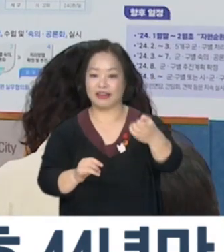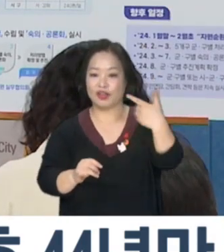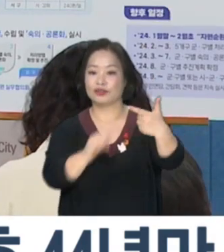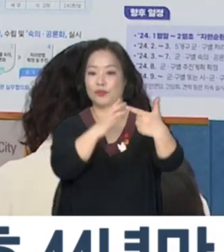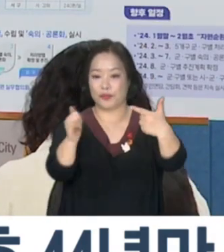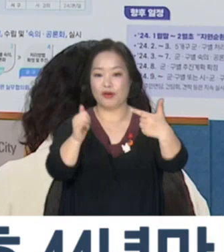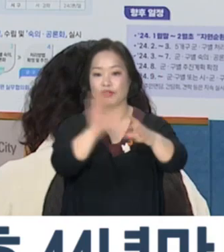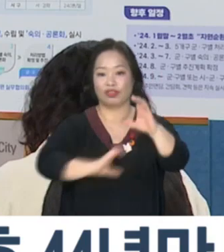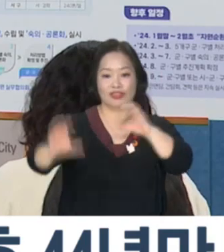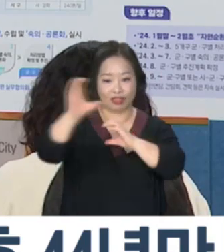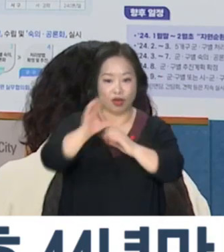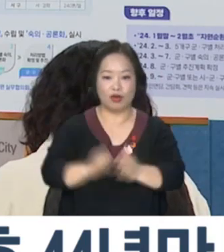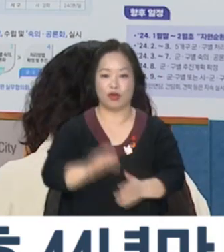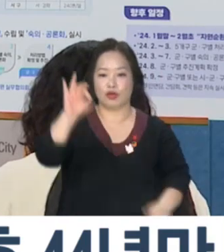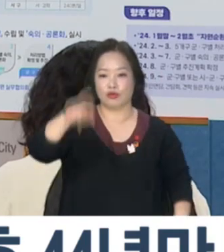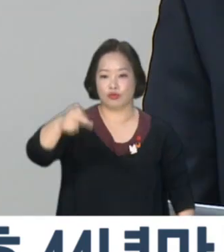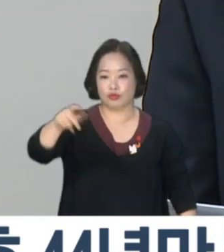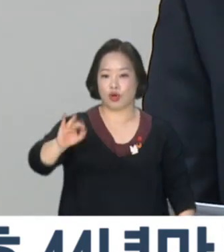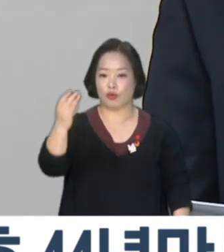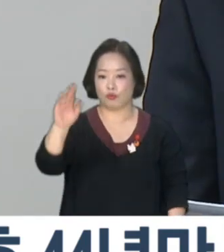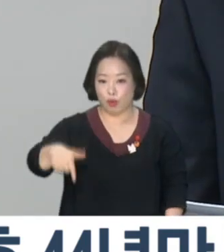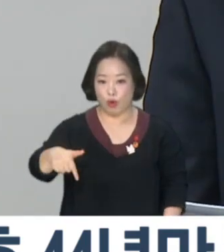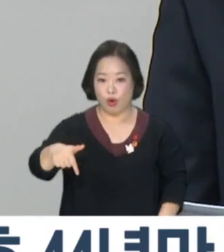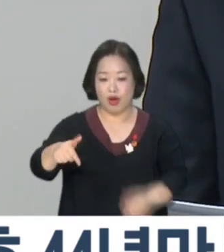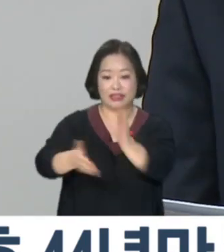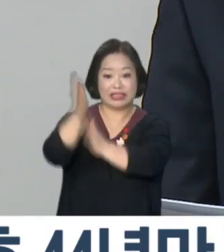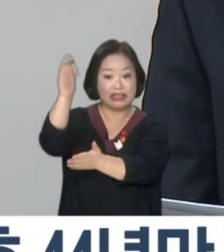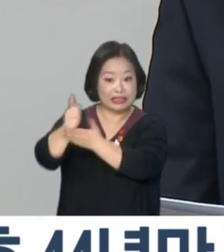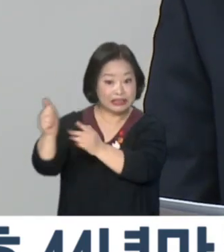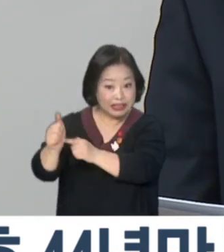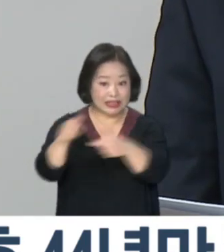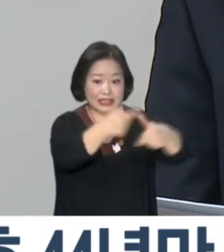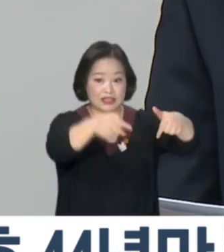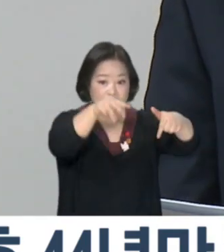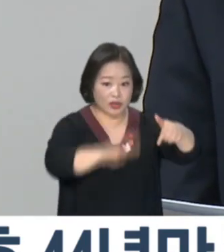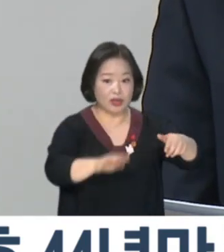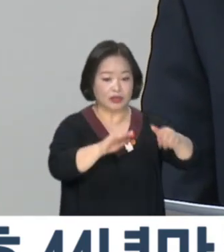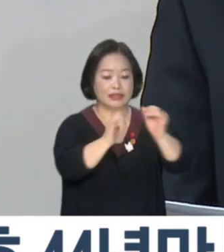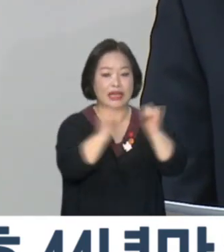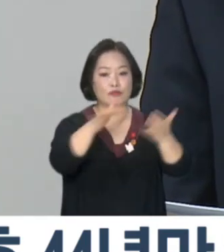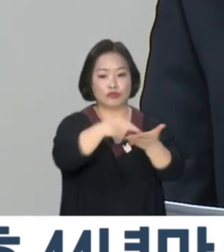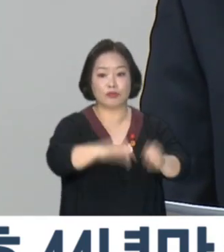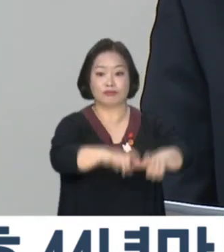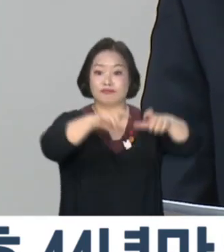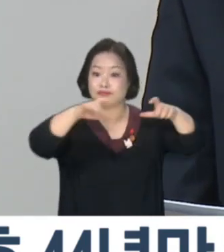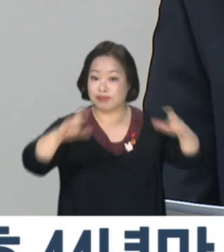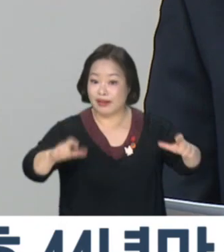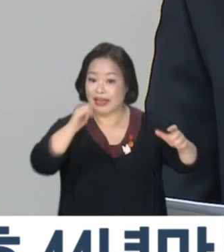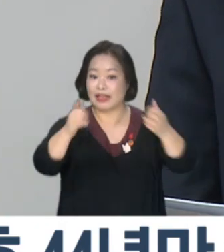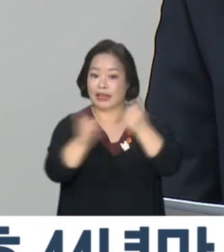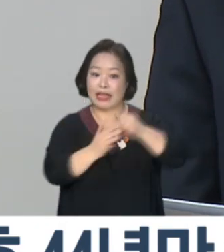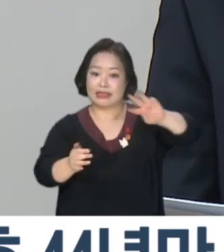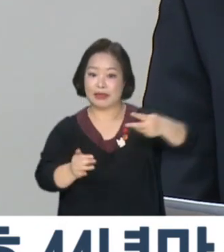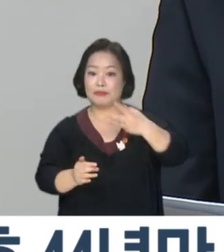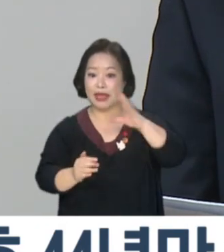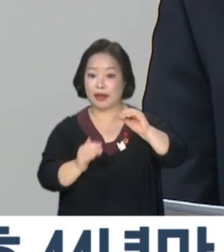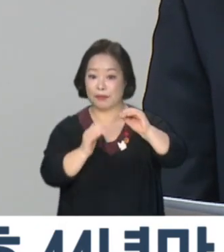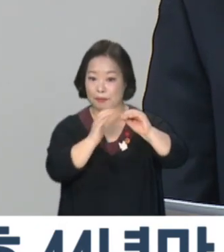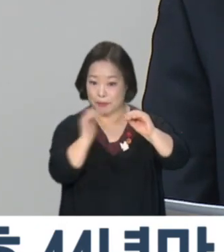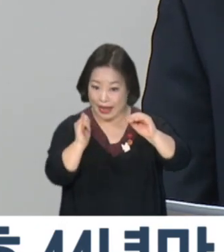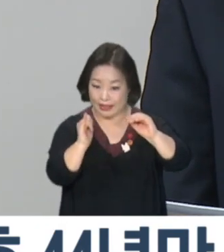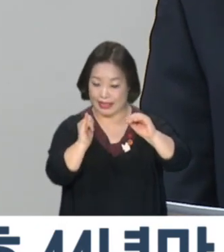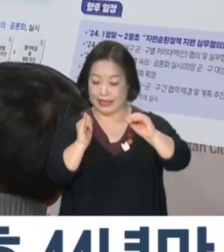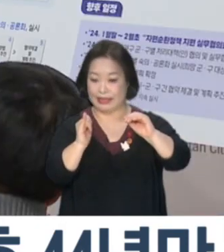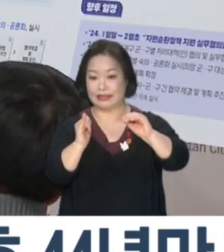증가했습니다 유정복 인천시장은 인천은 인구가 늘어나며 성장 동력을 갖춘 도시라며 300만 인천 시민과